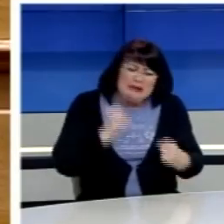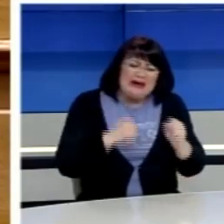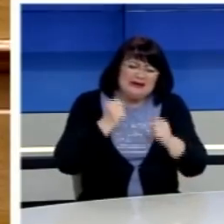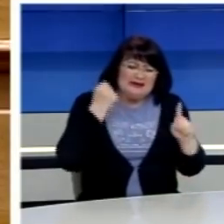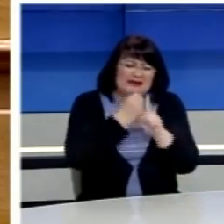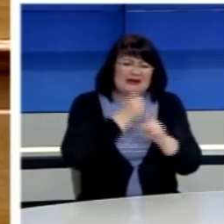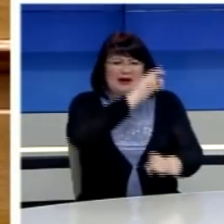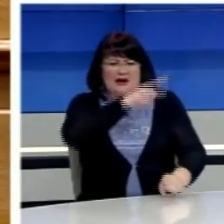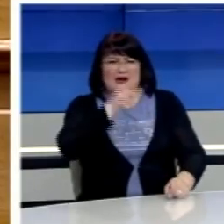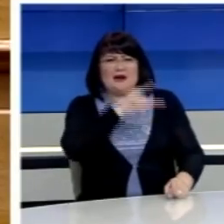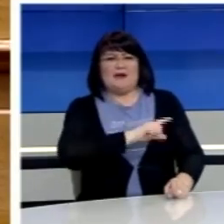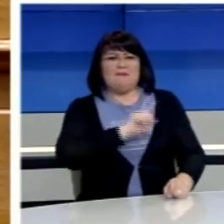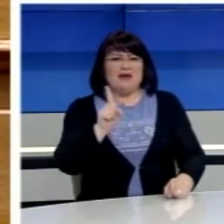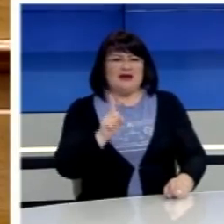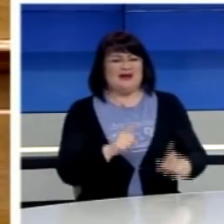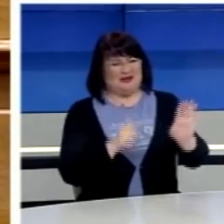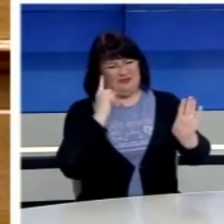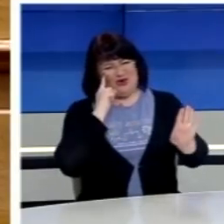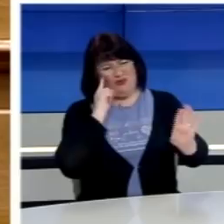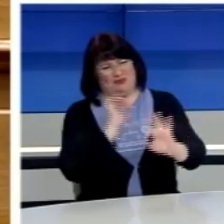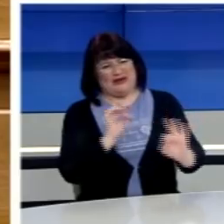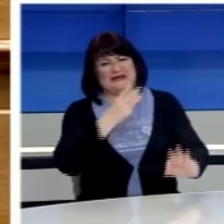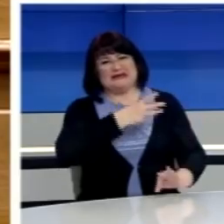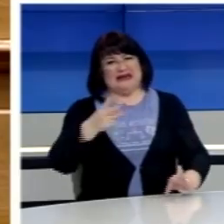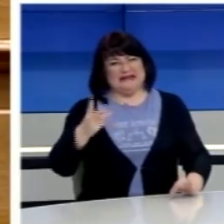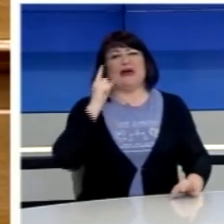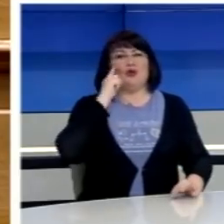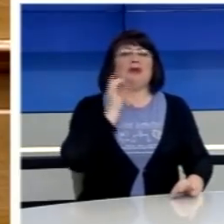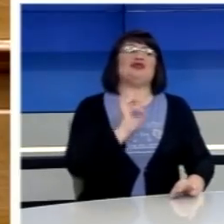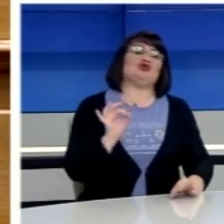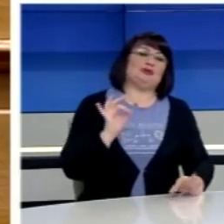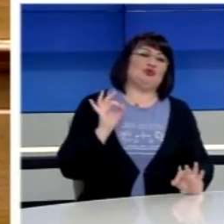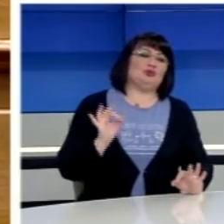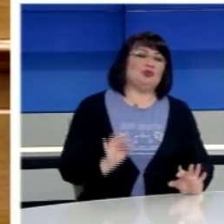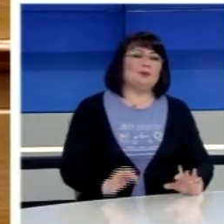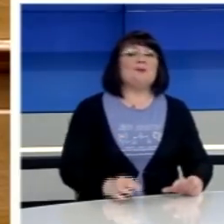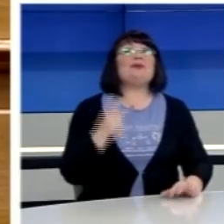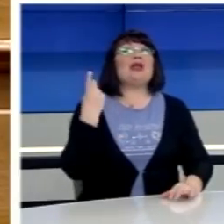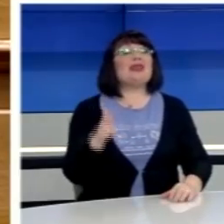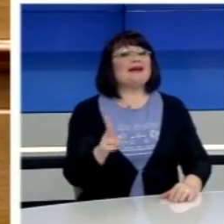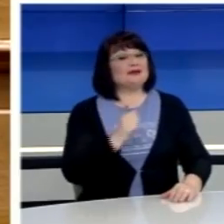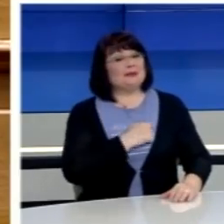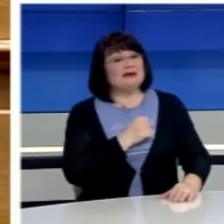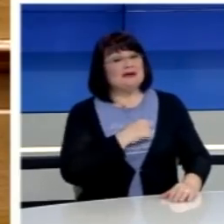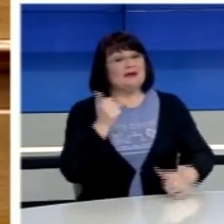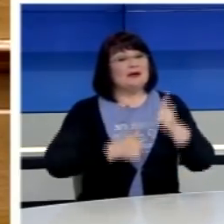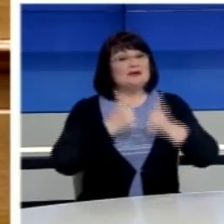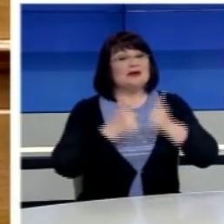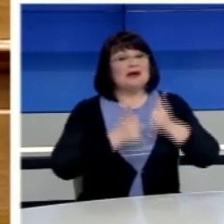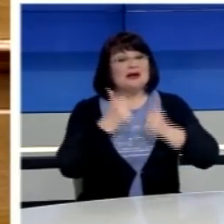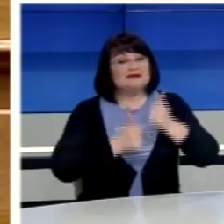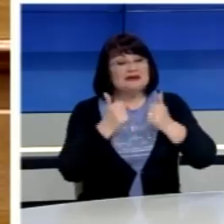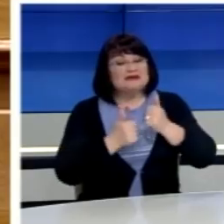καταργήθηκε. Και μη βαυκαλίζεστε εκεί στο ΣΥΡΙΖΑ, γιατί και η δική σας αντίληψη για εξετάσεις σε